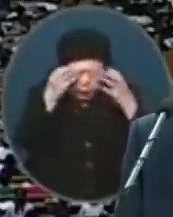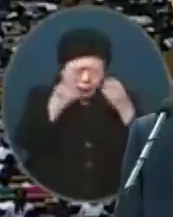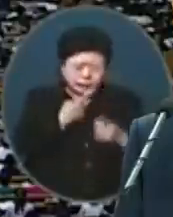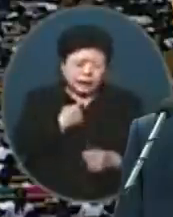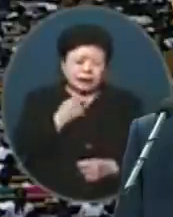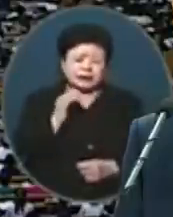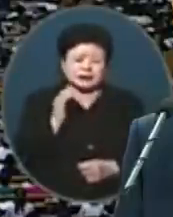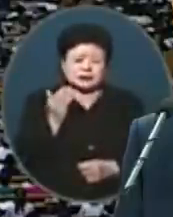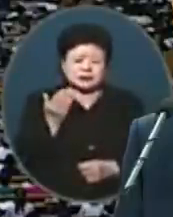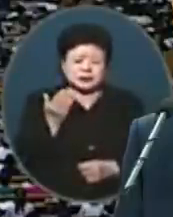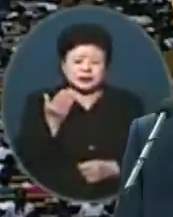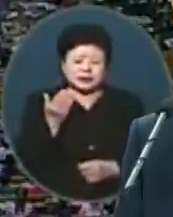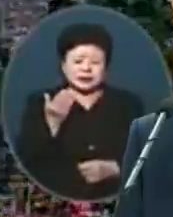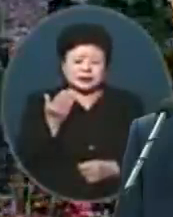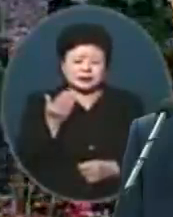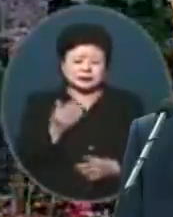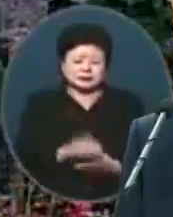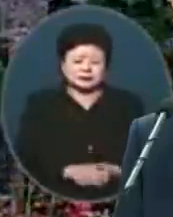당하신 것입니다.